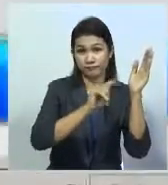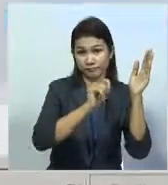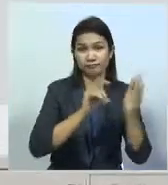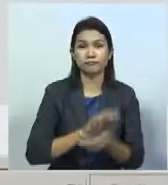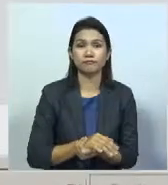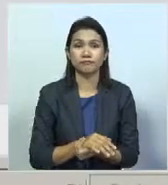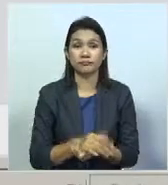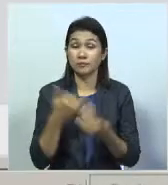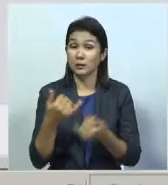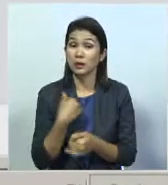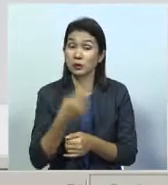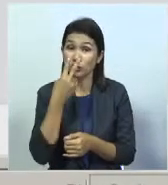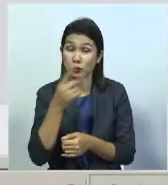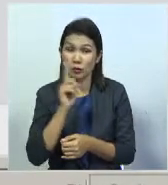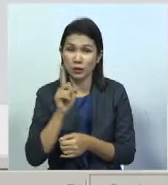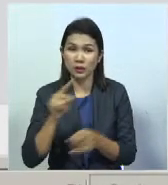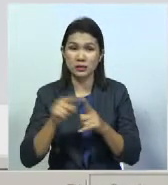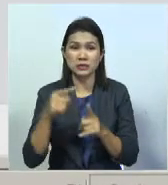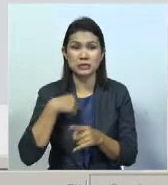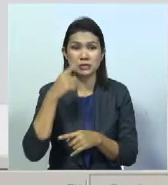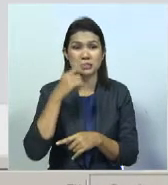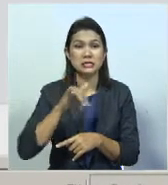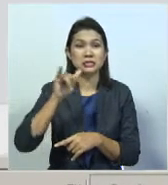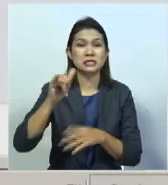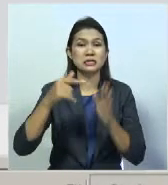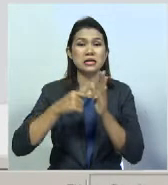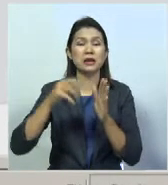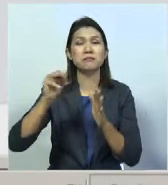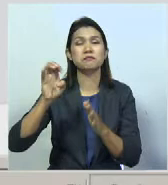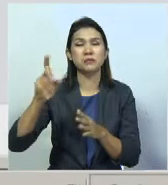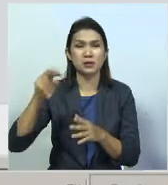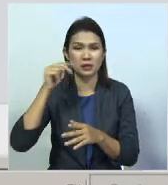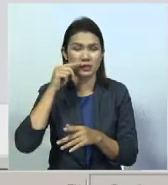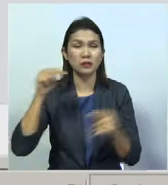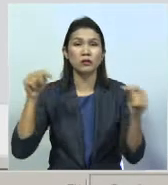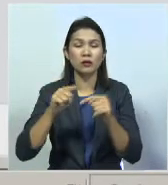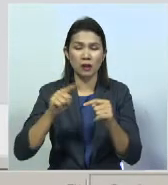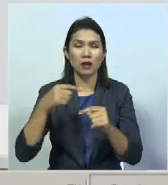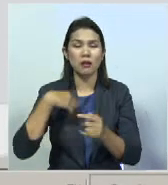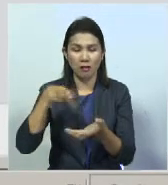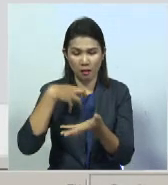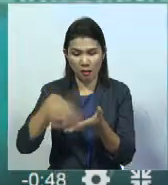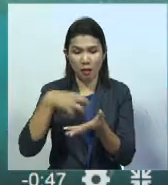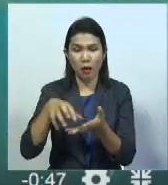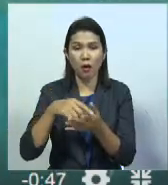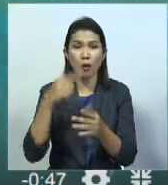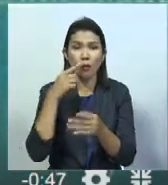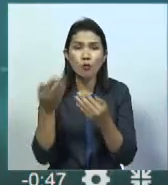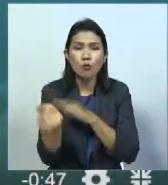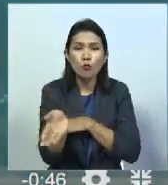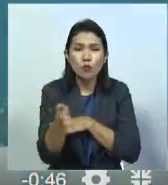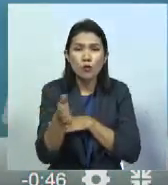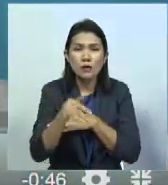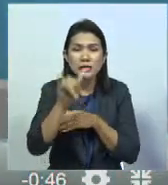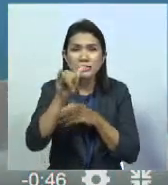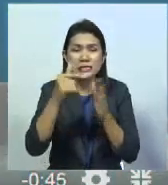ปิดท้ายไปอัปเดตอาการของเจ้ายามีนกันสักหน่อยค่ะโดยศูนย์วิจัยทช.ทะเลอันดามันก็รายงานสถานการณ์ของลูกพยูนย